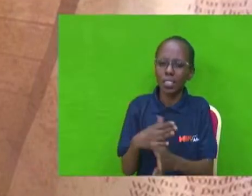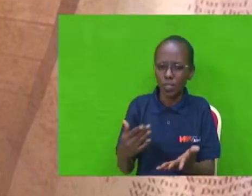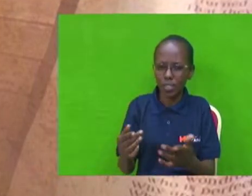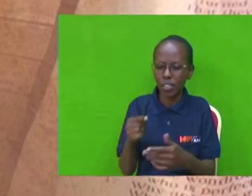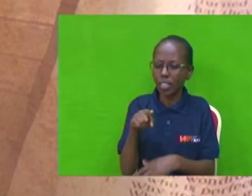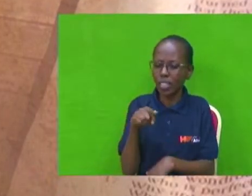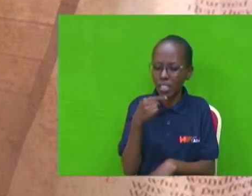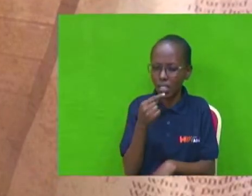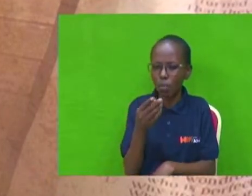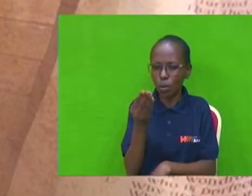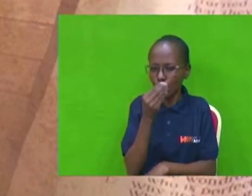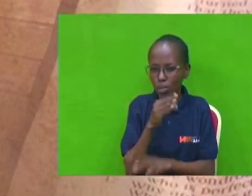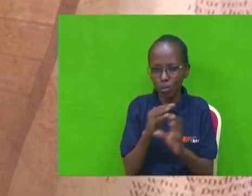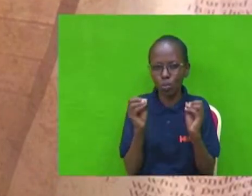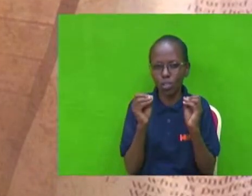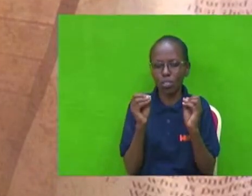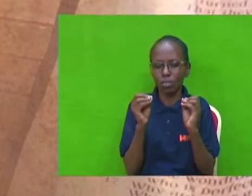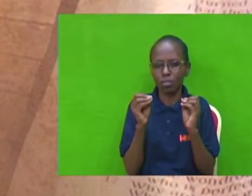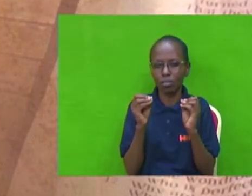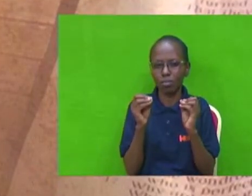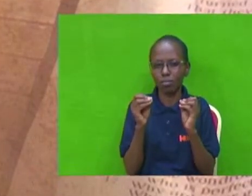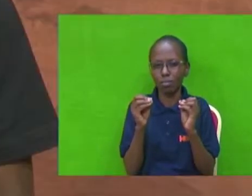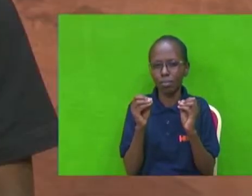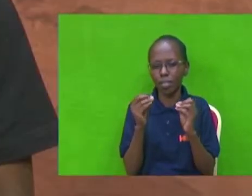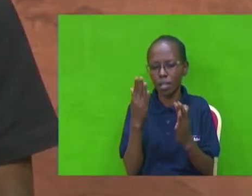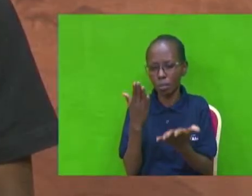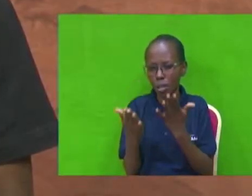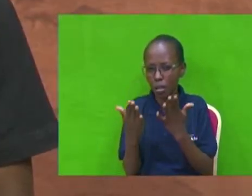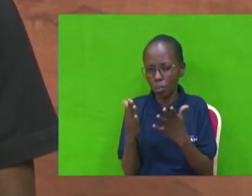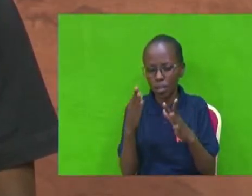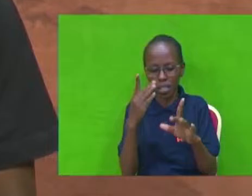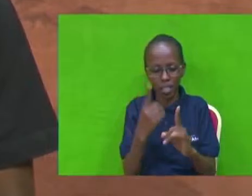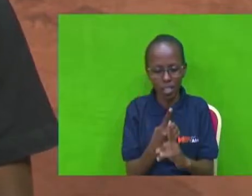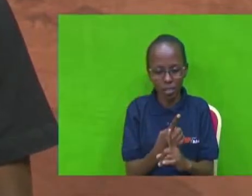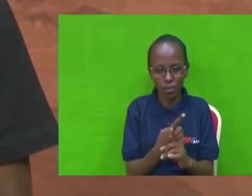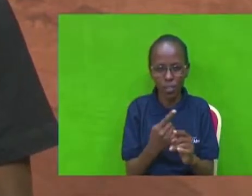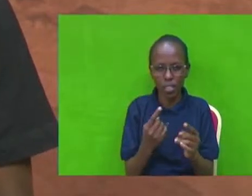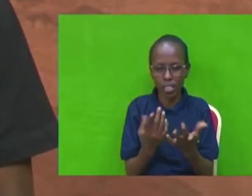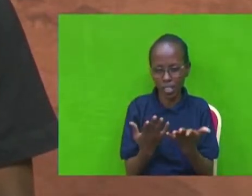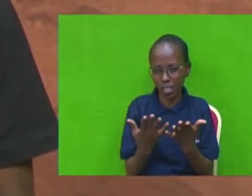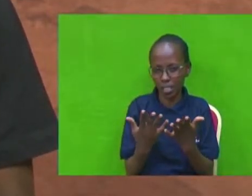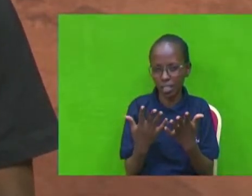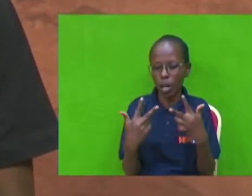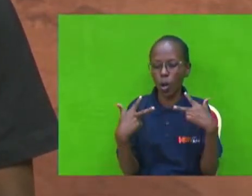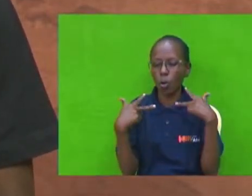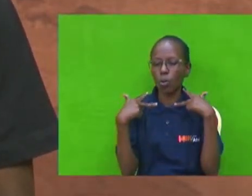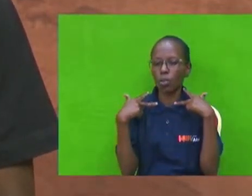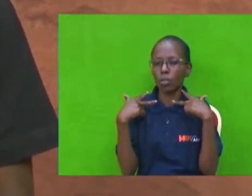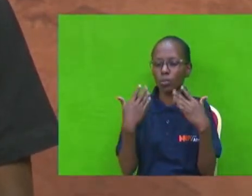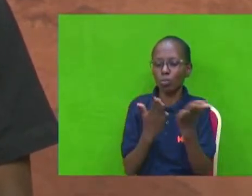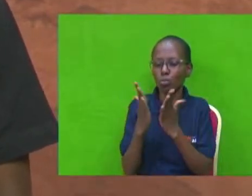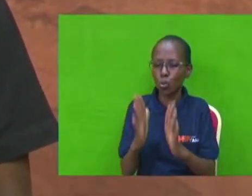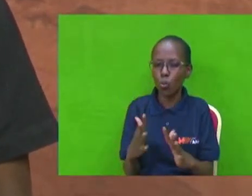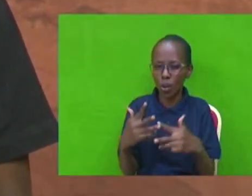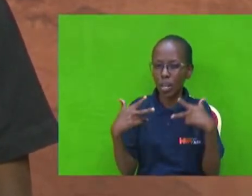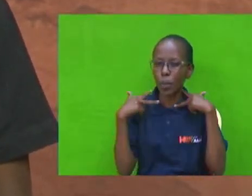huli. Mwalimu hapa, labda kuna tofauti kati ya mtumwa na mateka? Njoo hapo nakuja sasa.